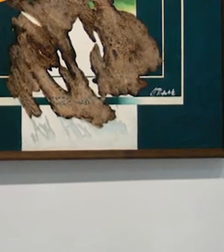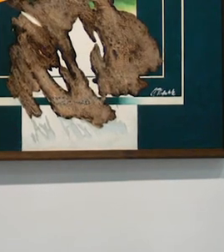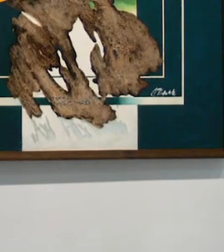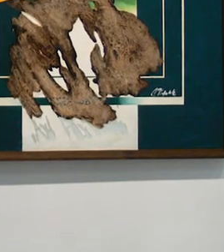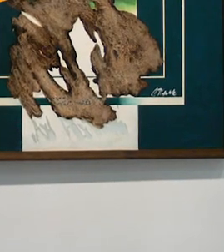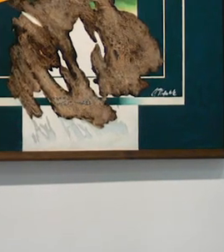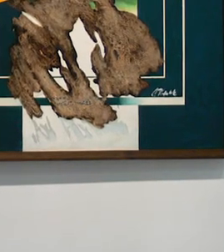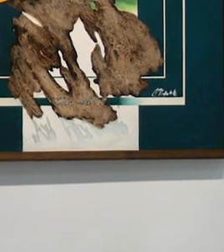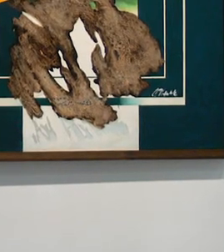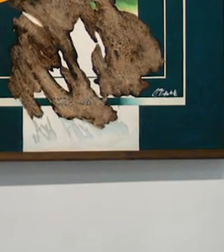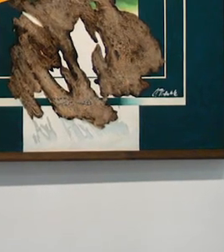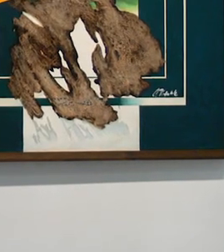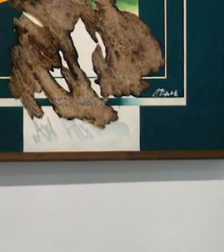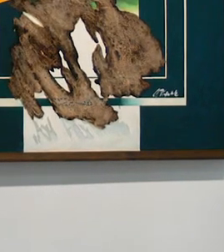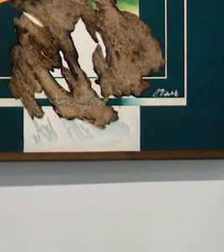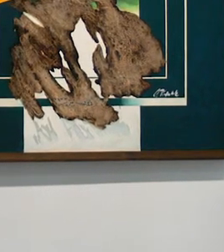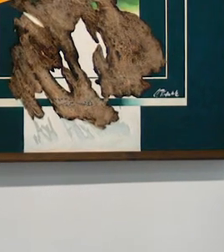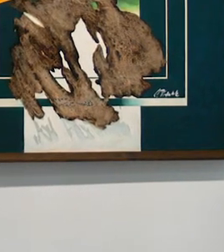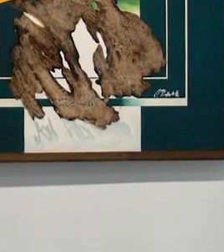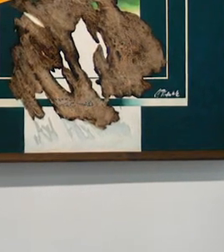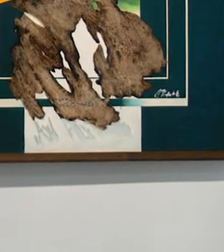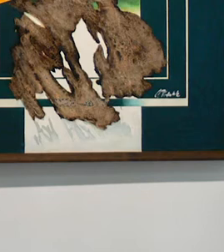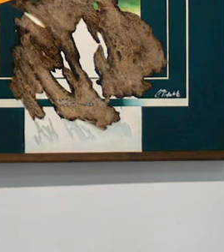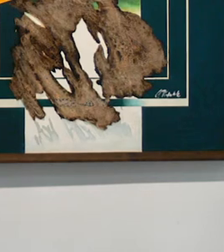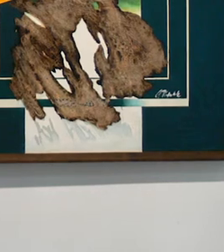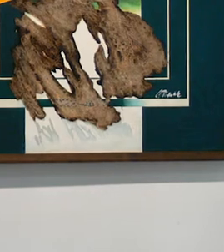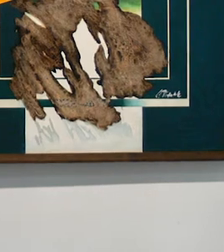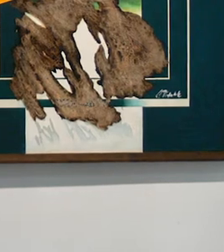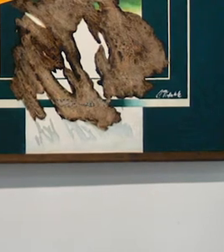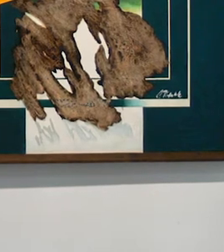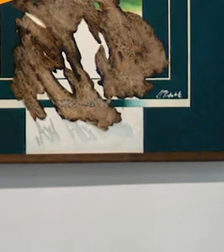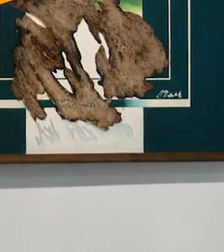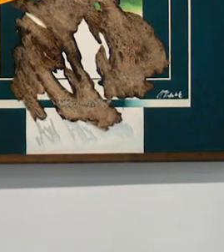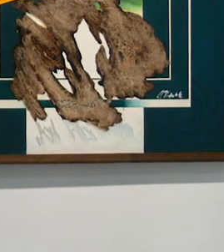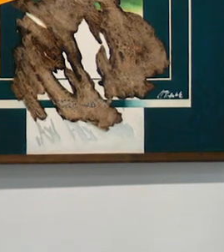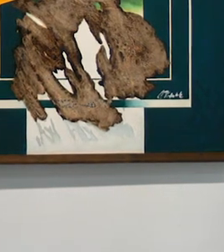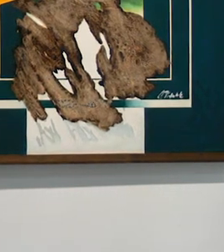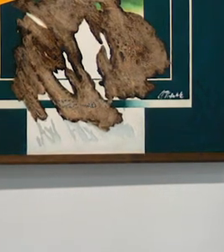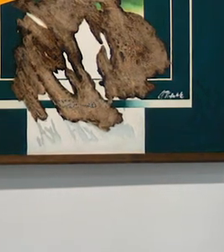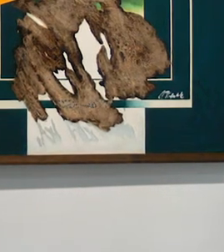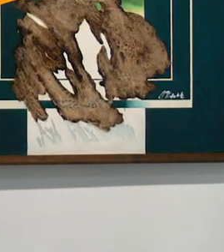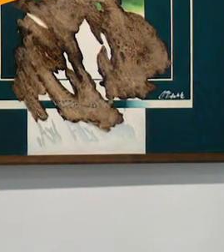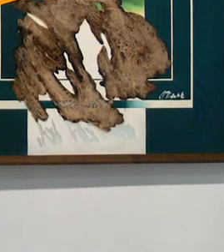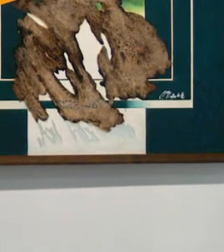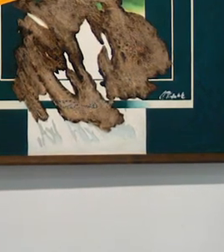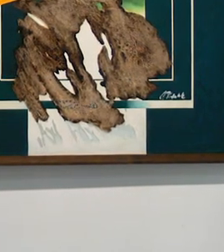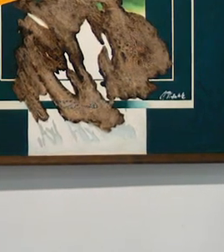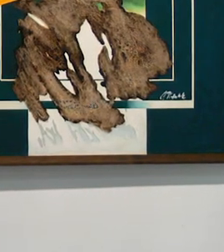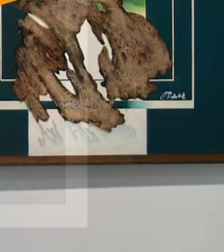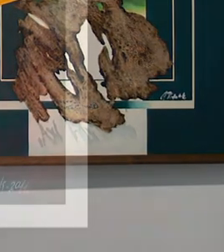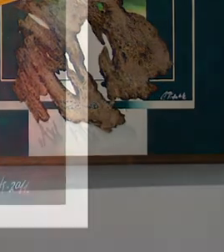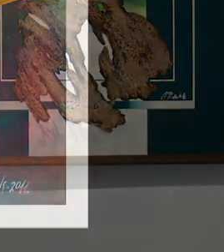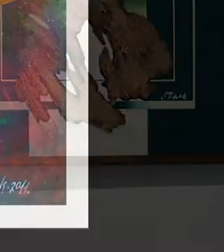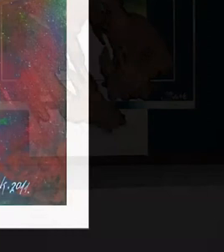wydaje się, że istnieje logiczna sprzeczność pomiędzy tym, co obraz przedstawia, a frazą stającą się jego tytułem. Opisany akt